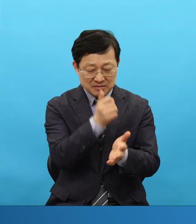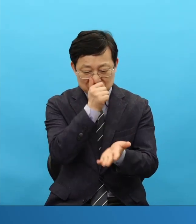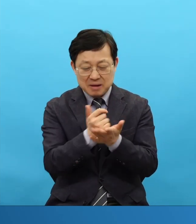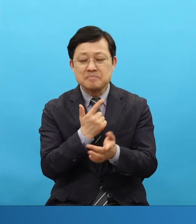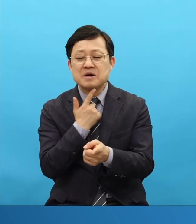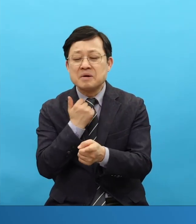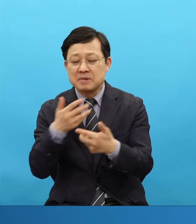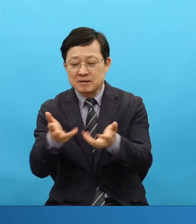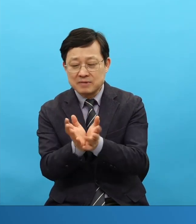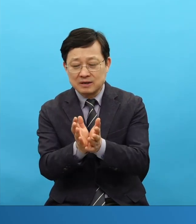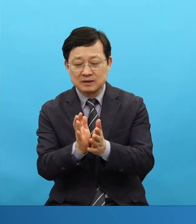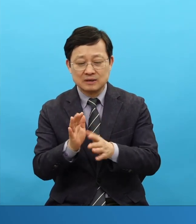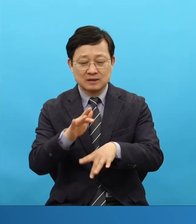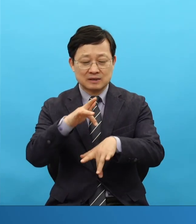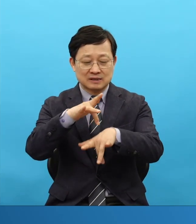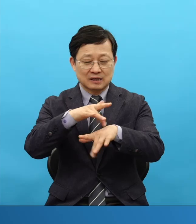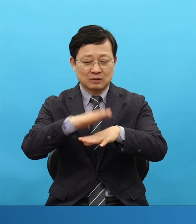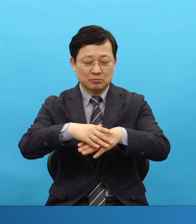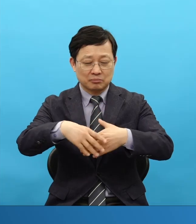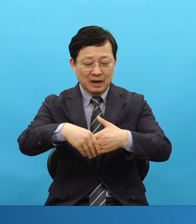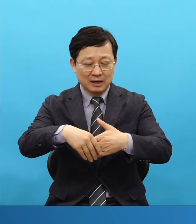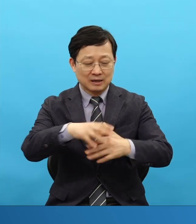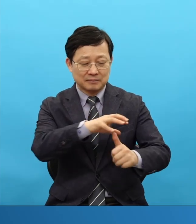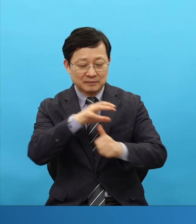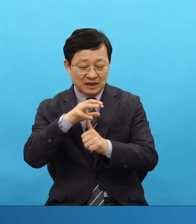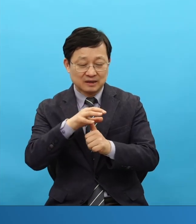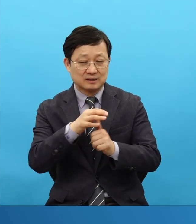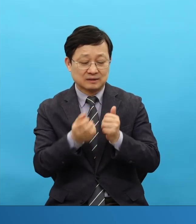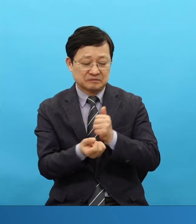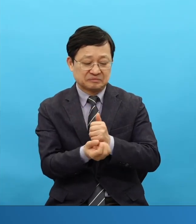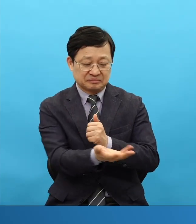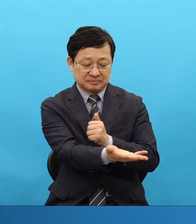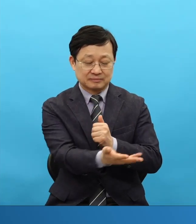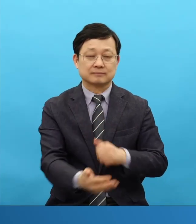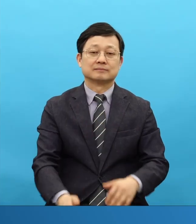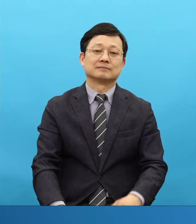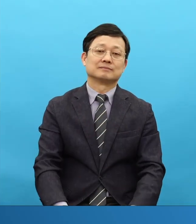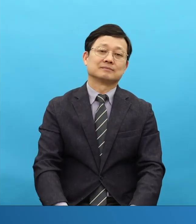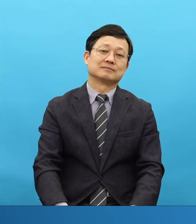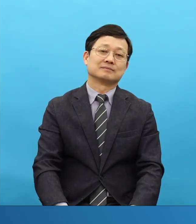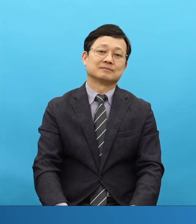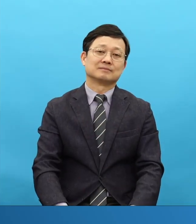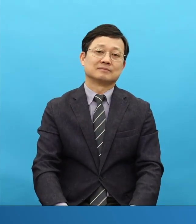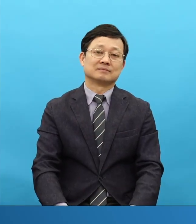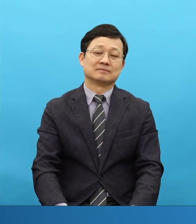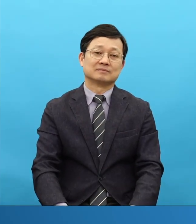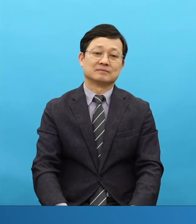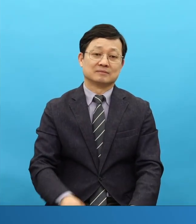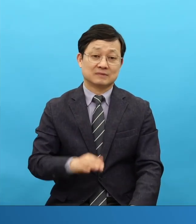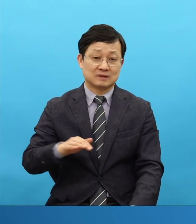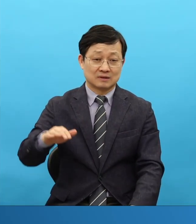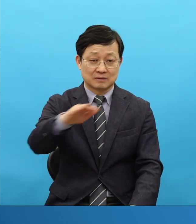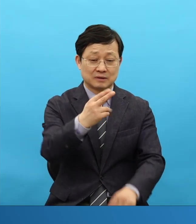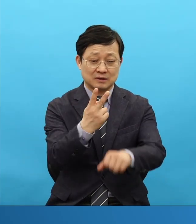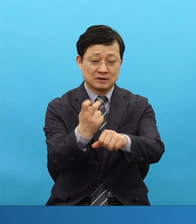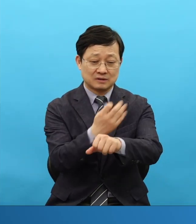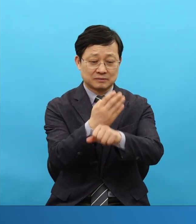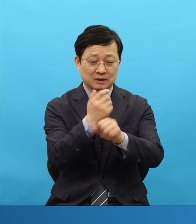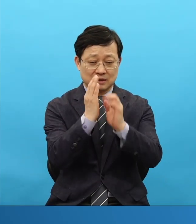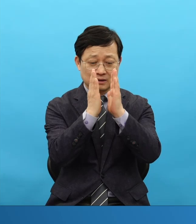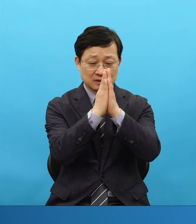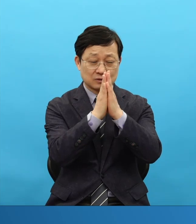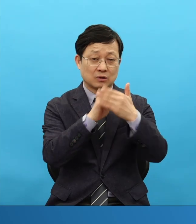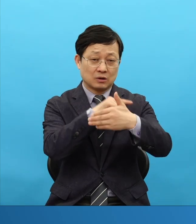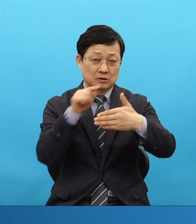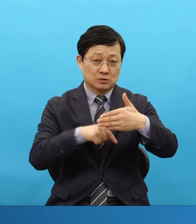만들고 이 사단이 하는 짓이라고 그러죠. They're holding on to criminal organizations. They make them continue to do crime. That's 예, what Satan is doing. 진심으로 여러분이 24 기도 속에